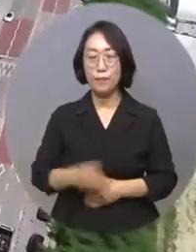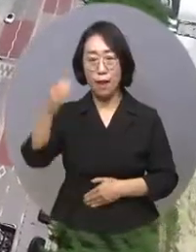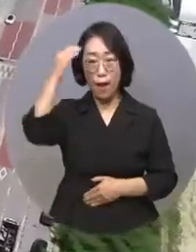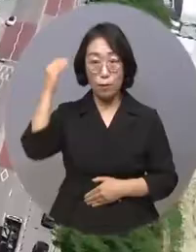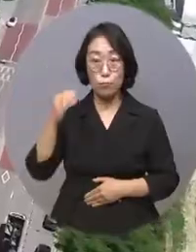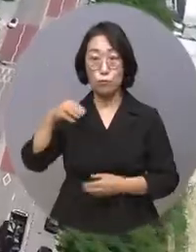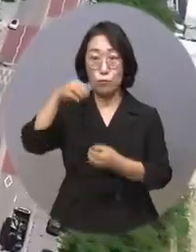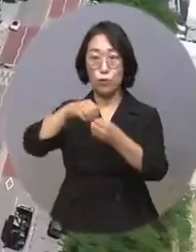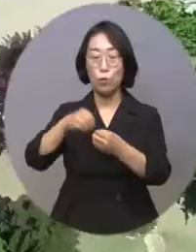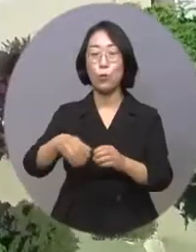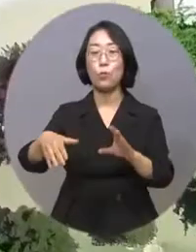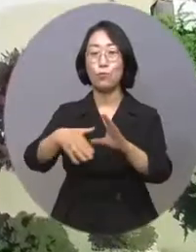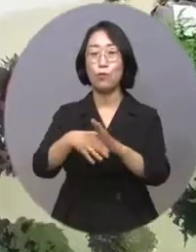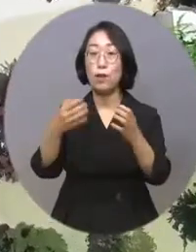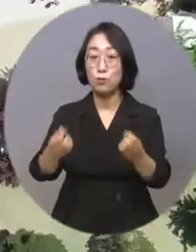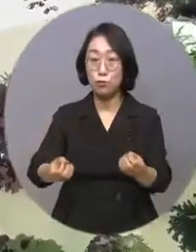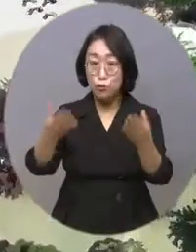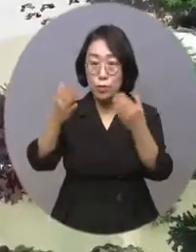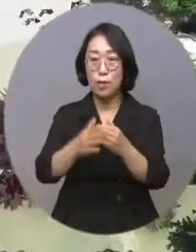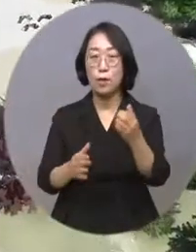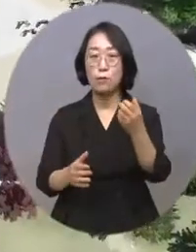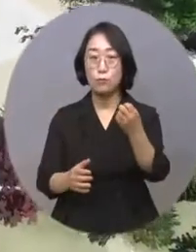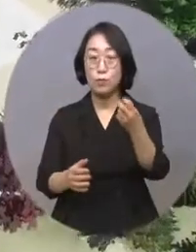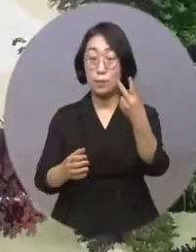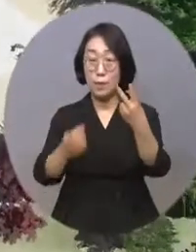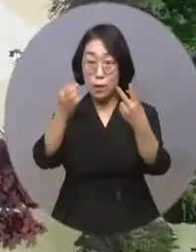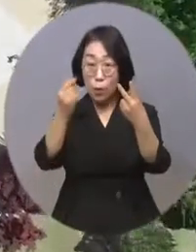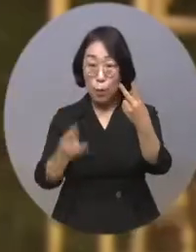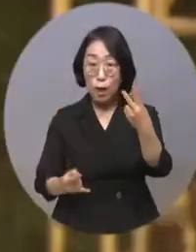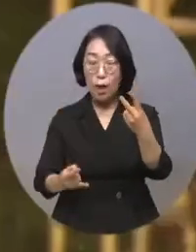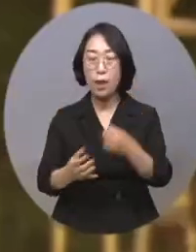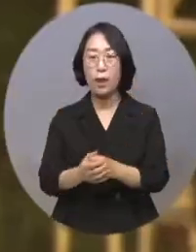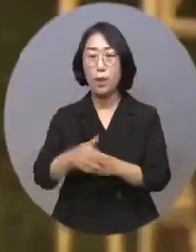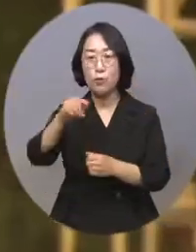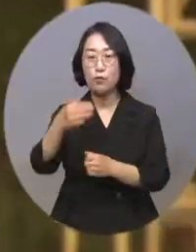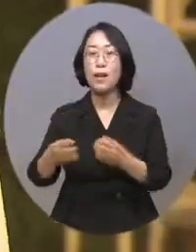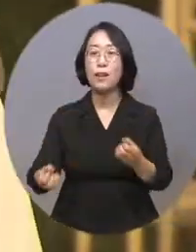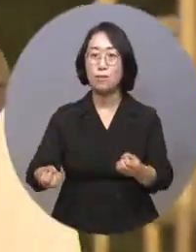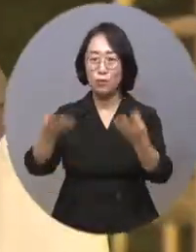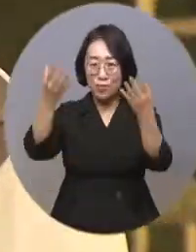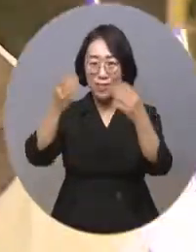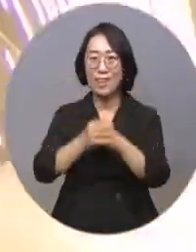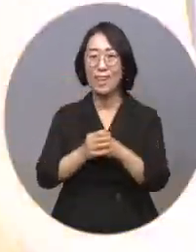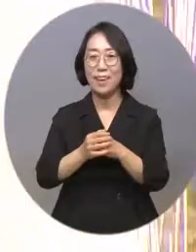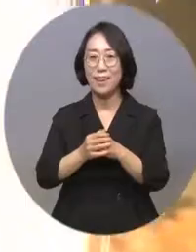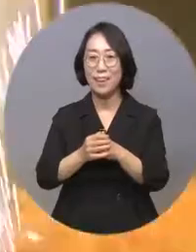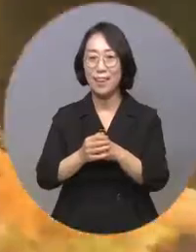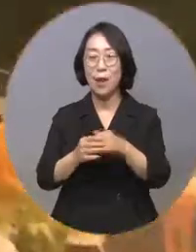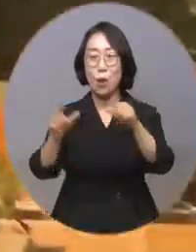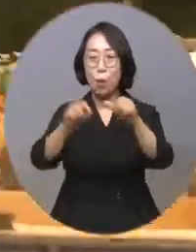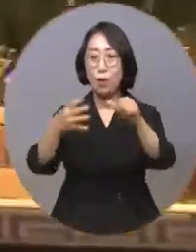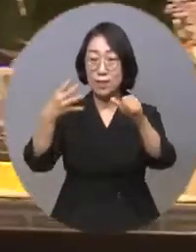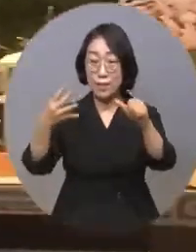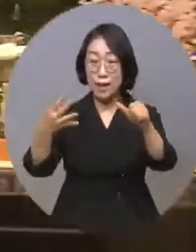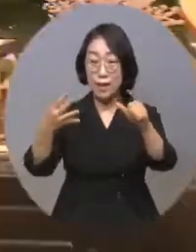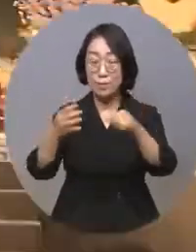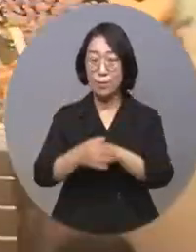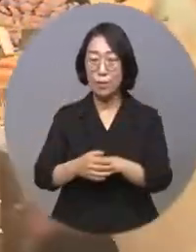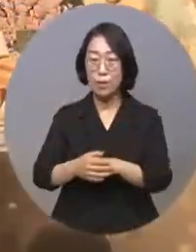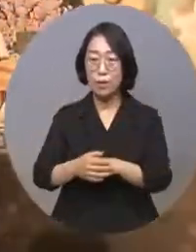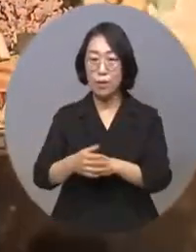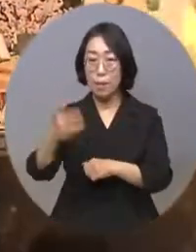대한민국 전통문화축제인 제92회 춘향제가 다시 사랑이라는 주제로 5월 4일부터